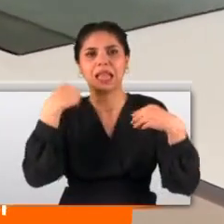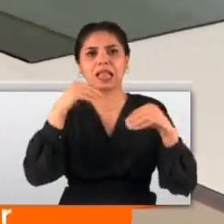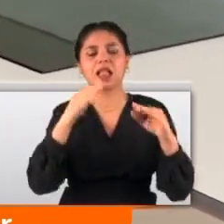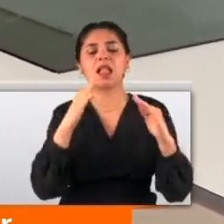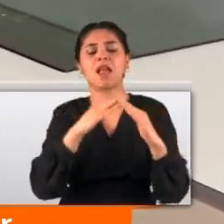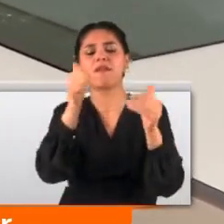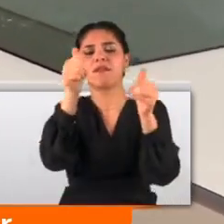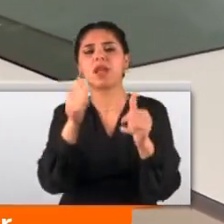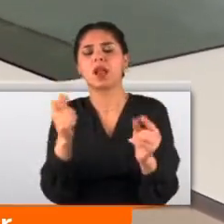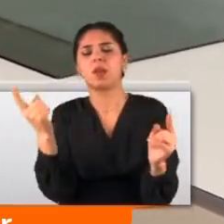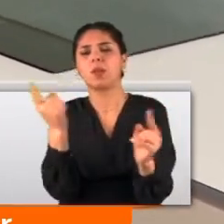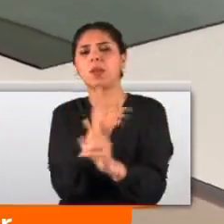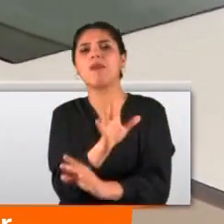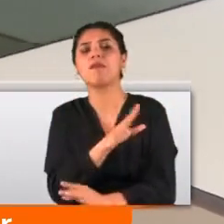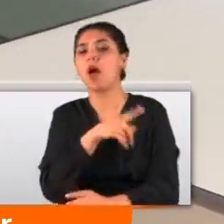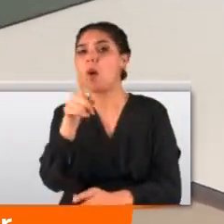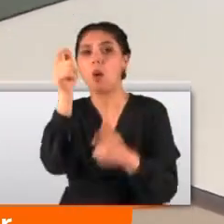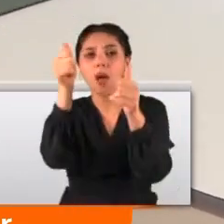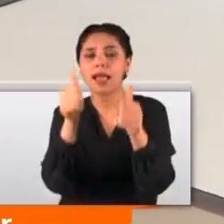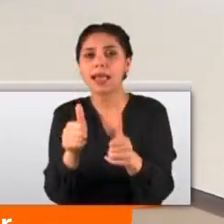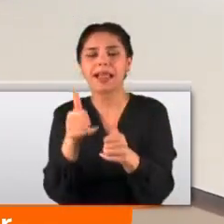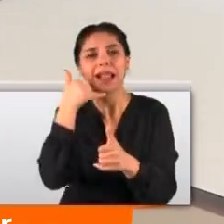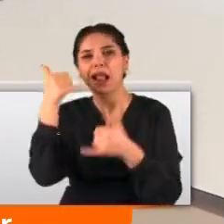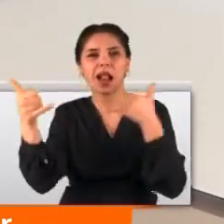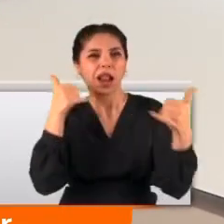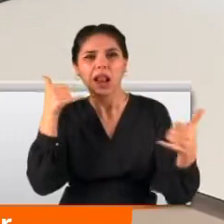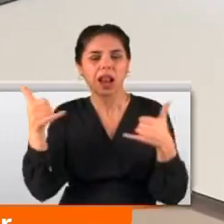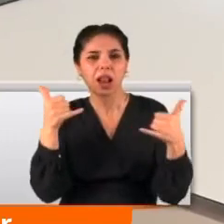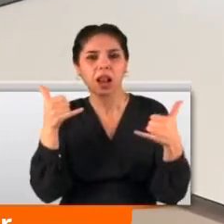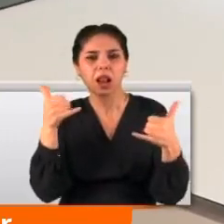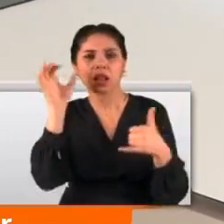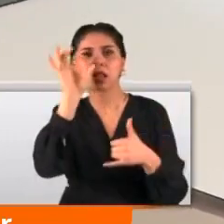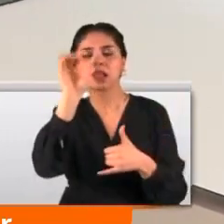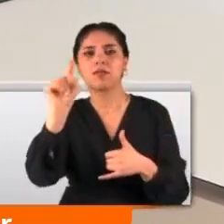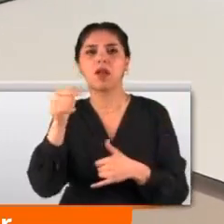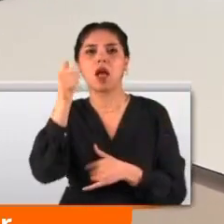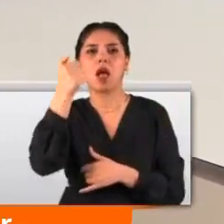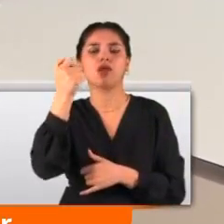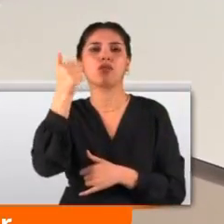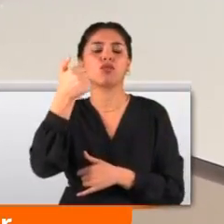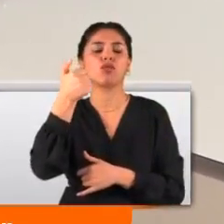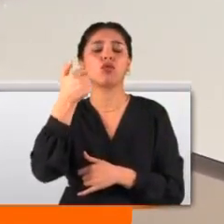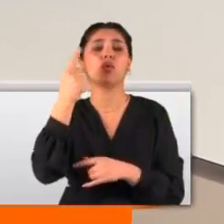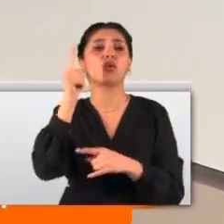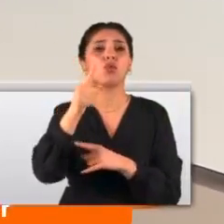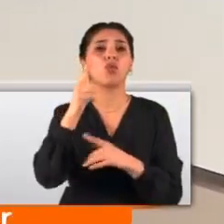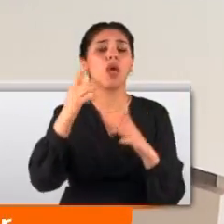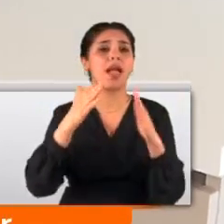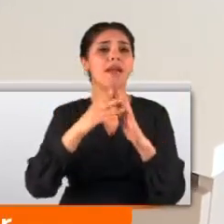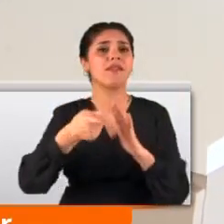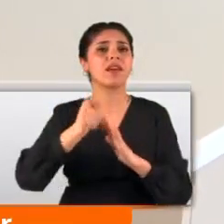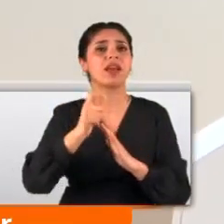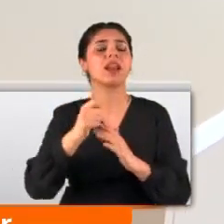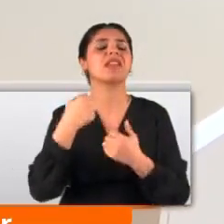daire ilanlarıyla dolu, ama o ilanların çoğunu aradığınızda 0.69 o konut kredisinden yararlanmaya